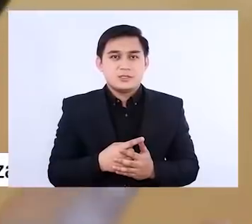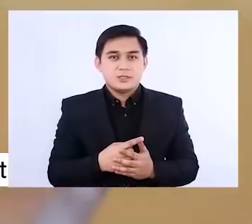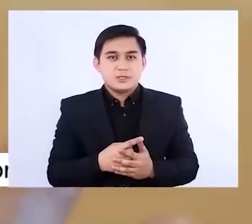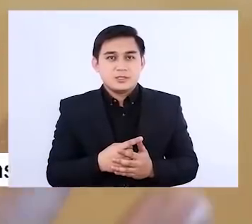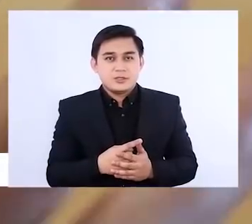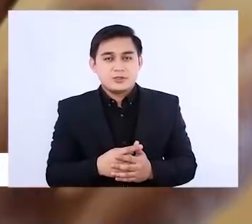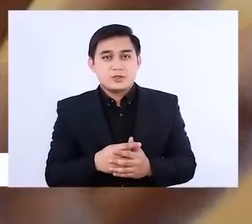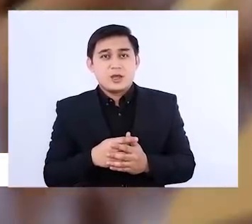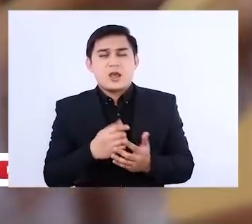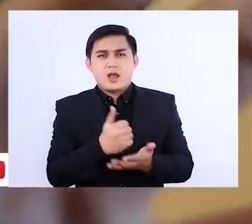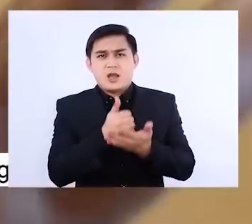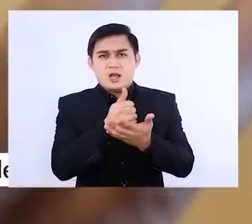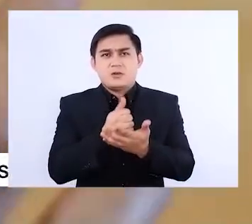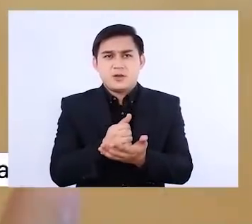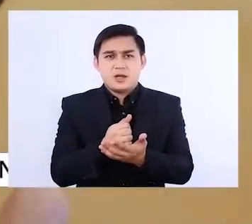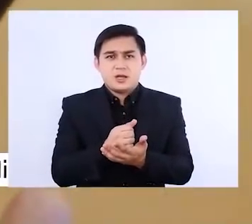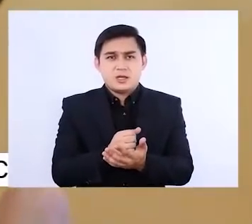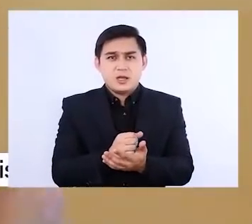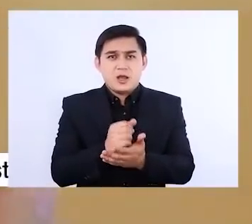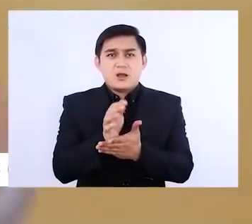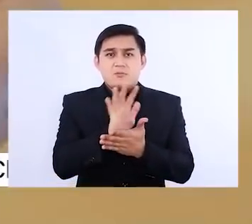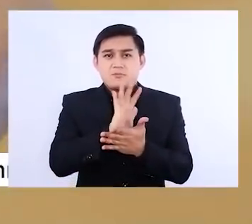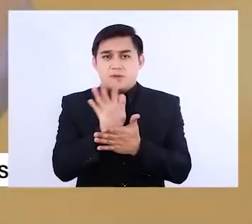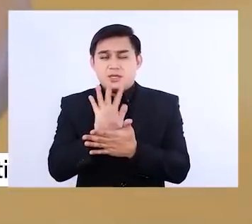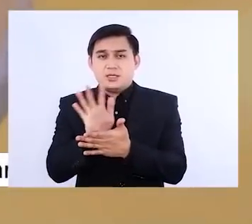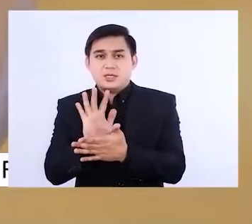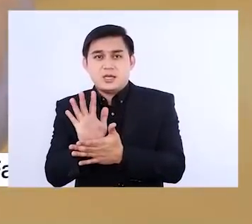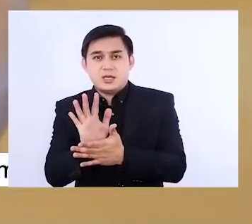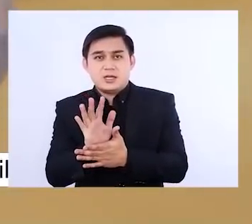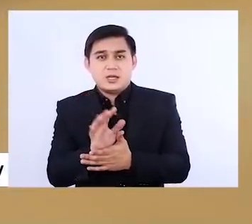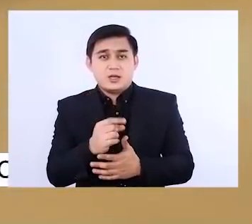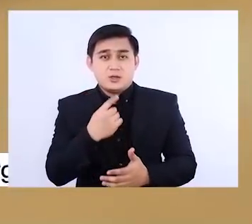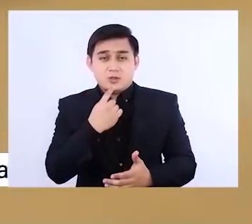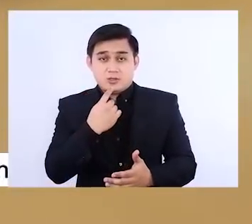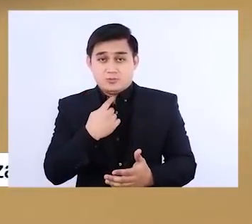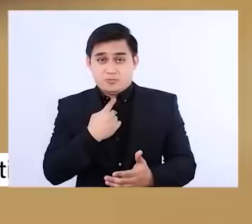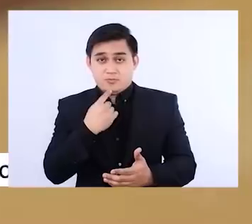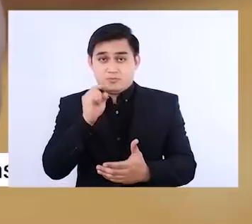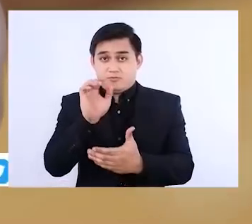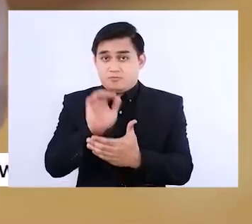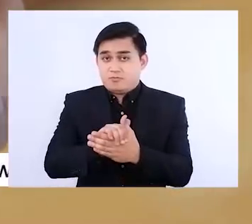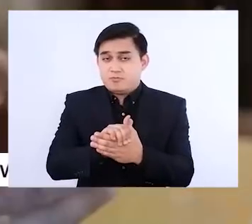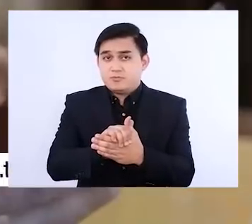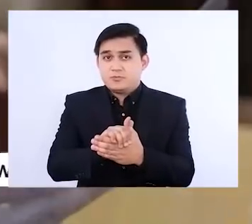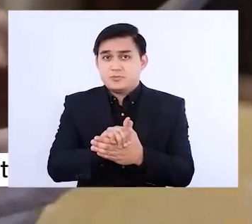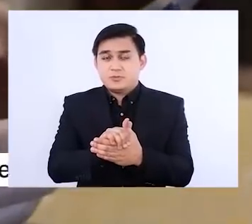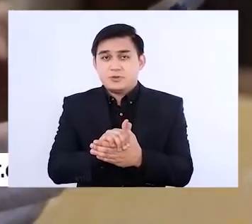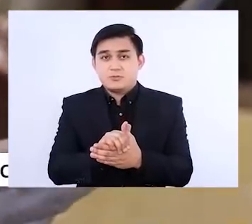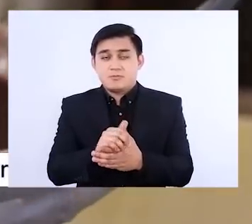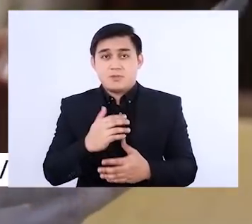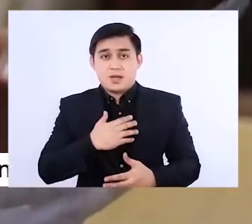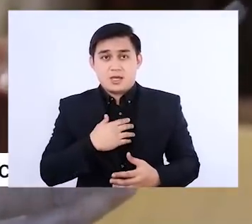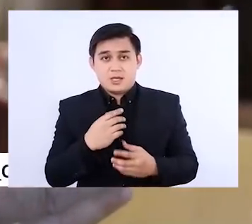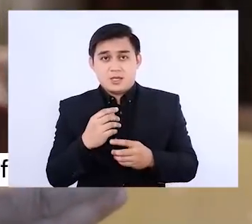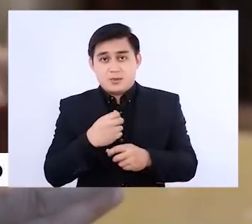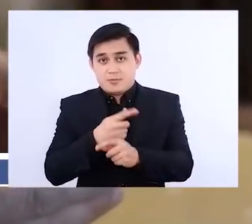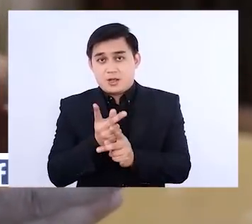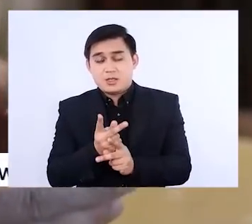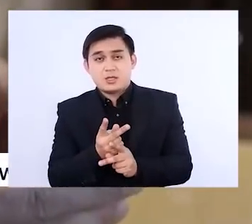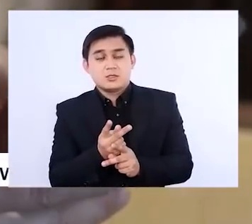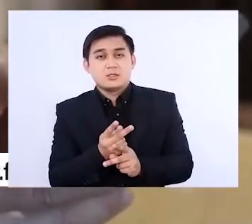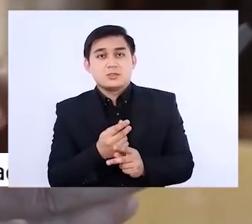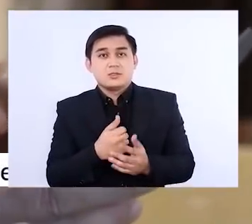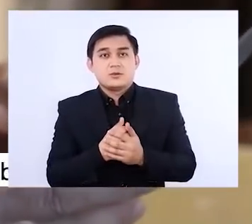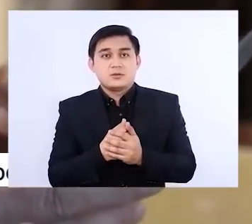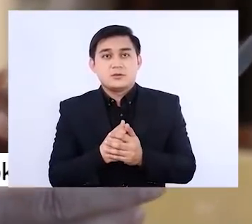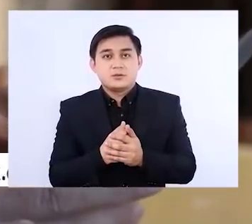social media. Ipinupost ko po yung mga nagagawa kong mga pagkain na malaking naitulong po sa